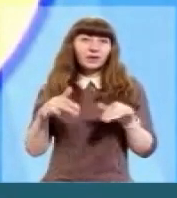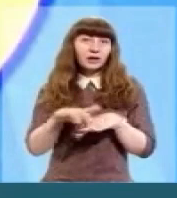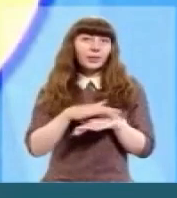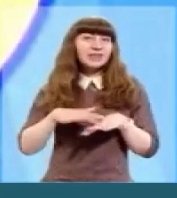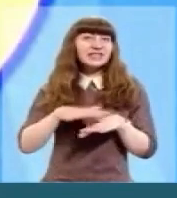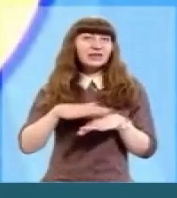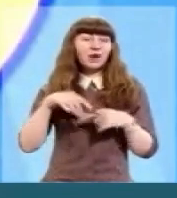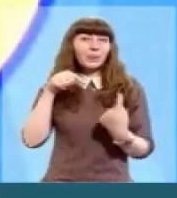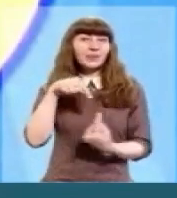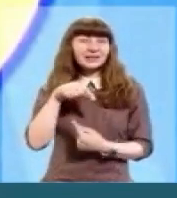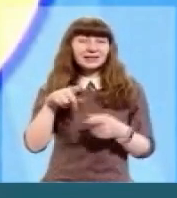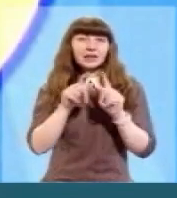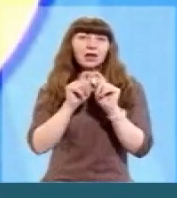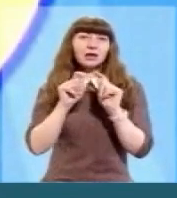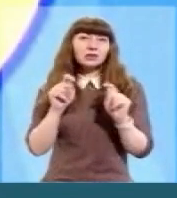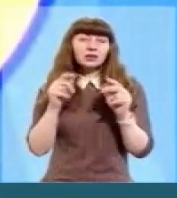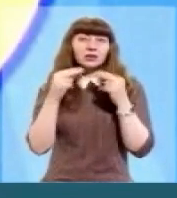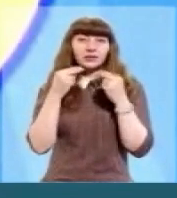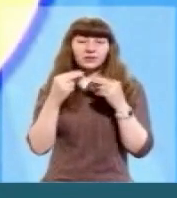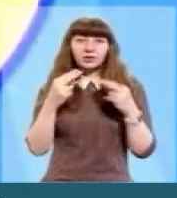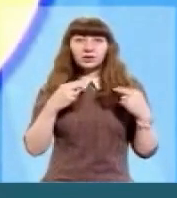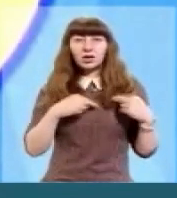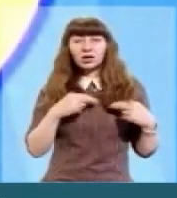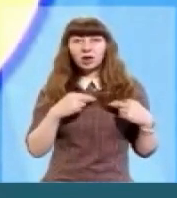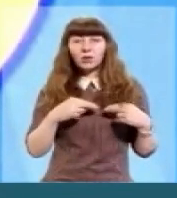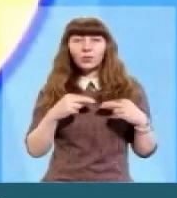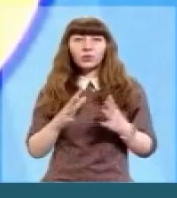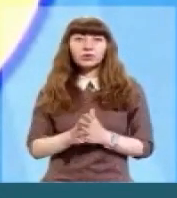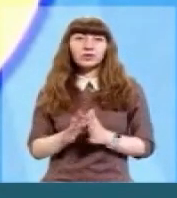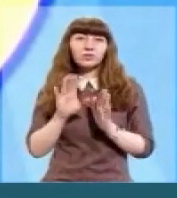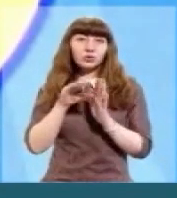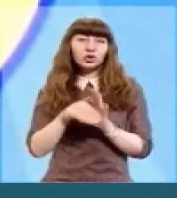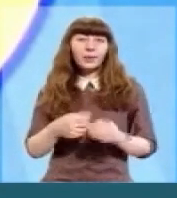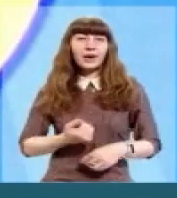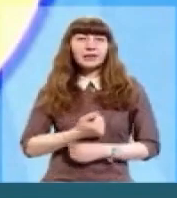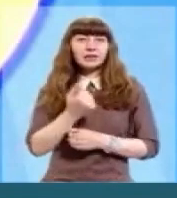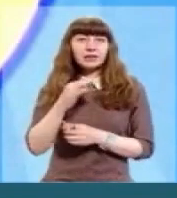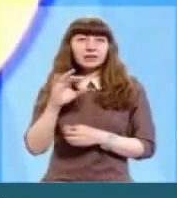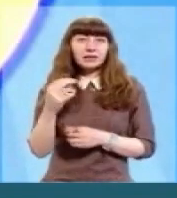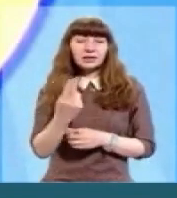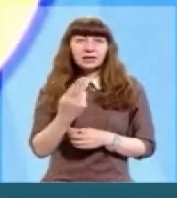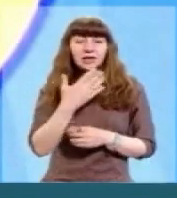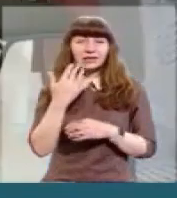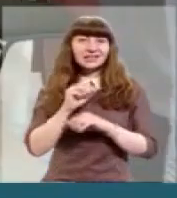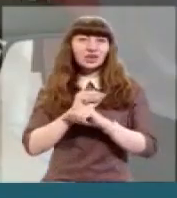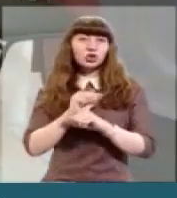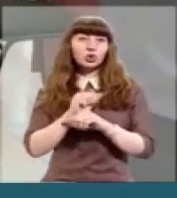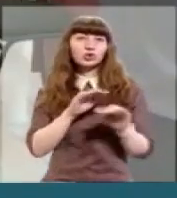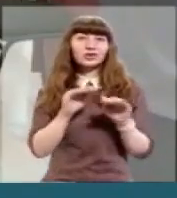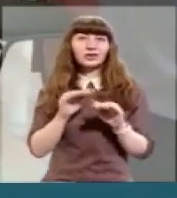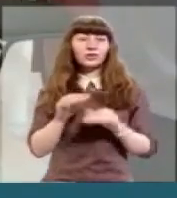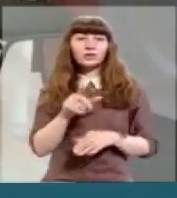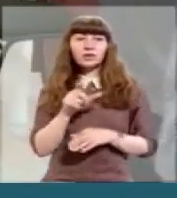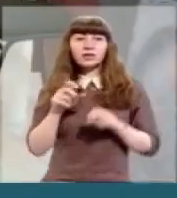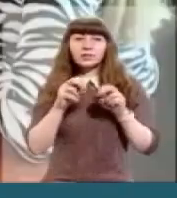массового предпринимательства, создание эффективной модели трудового посредничества, включая поддержку социально уязвимых слоев населения. В ходе